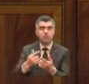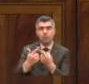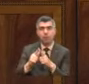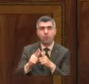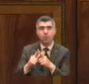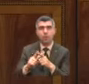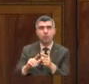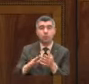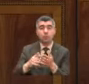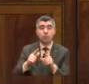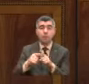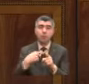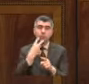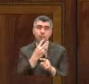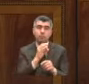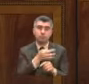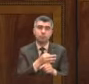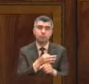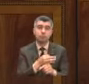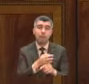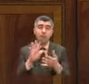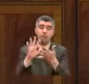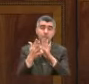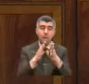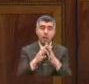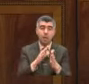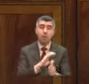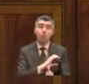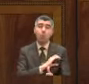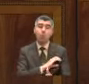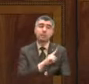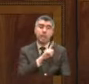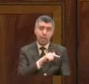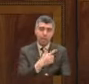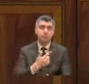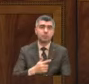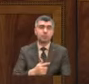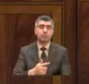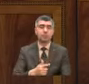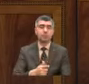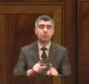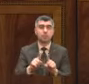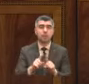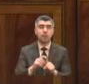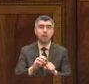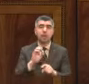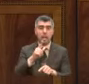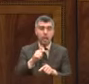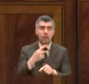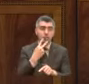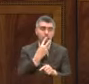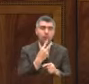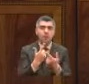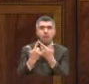هذا الشيء كيحتاج الى عدد نظر. القطاع ديال البيئه كاين الشرطه ديال البيئه، القطاع ديال الواحات عندها حتى هي المراقبه ديالها، عدد